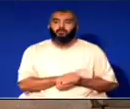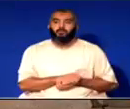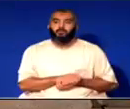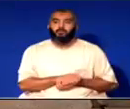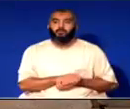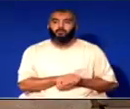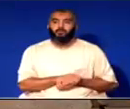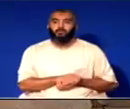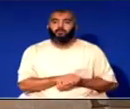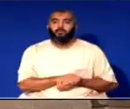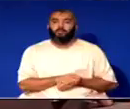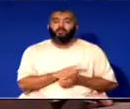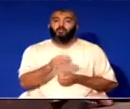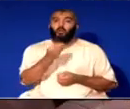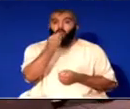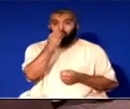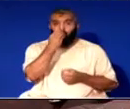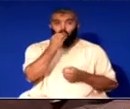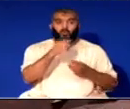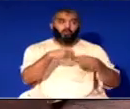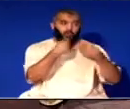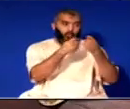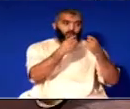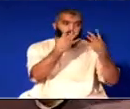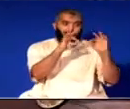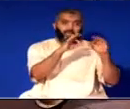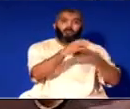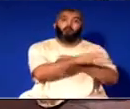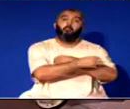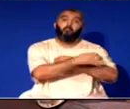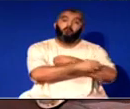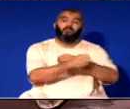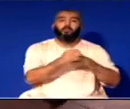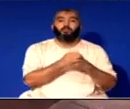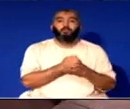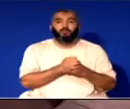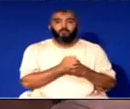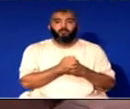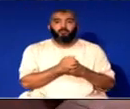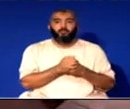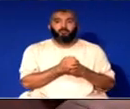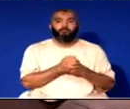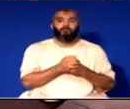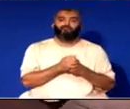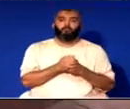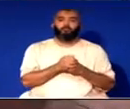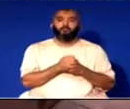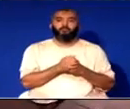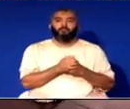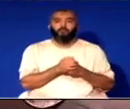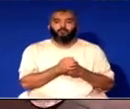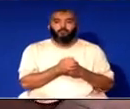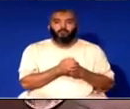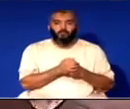ولكن مرتبه الاطعام 10 مساكين 10، كيقولوا 10 بمعنى على واش تاكل وسط او واش تاكل. اذا